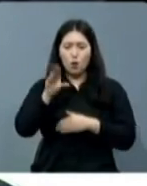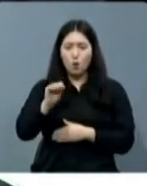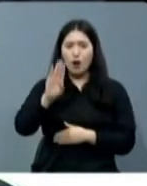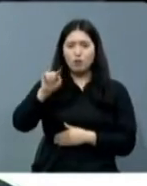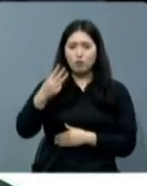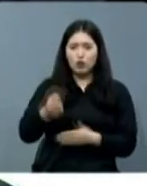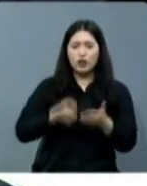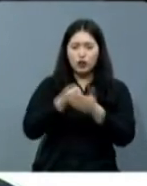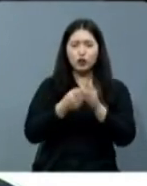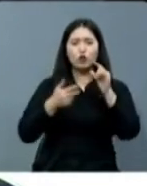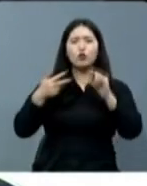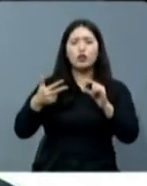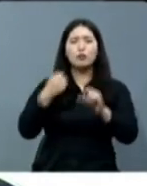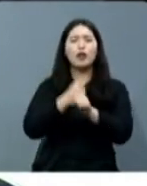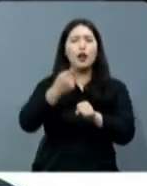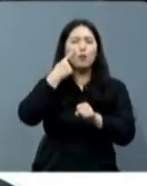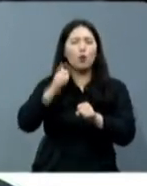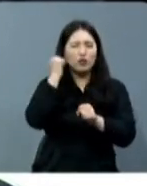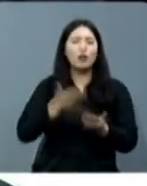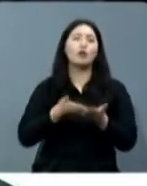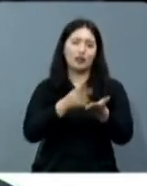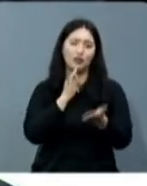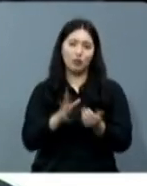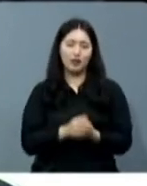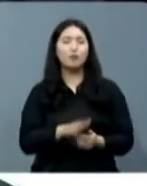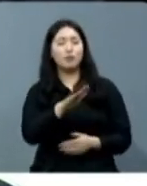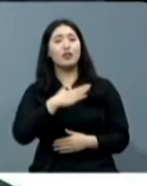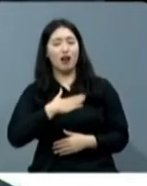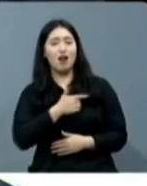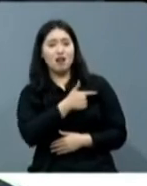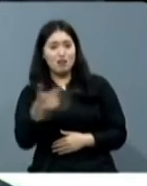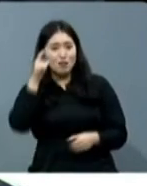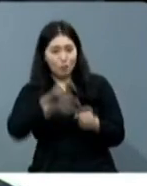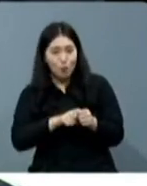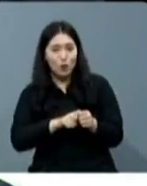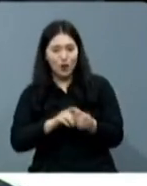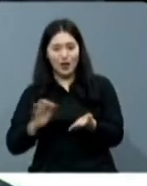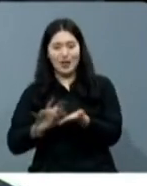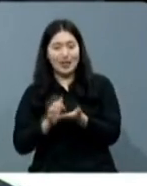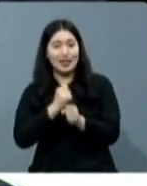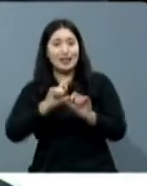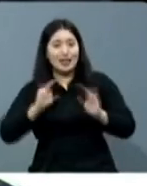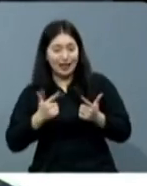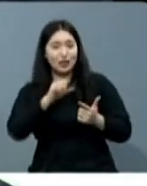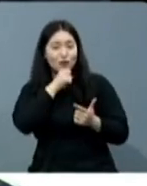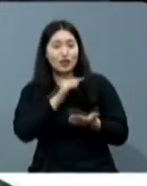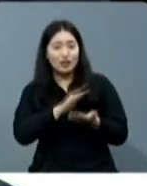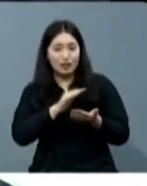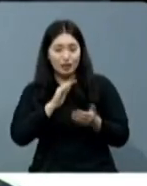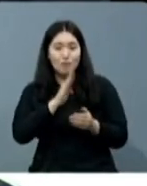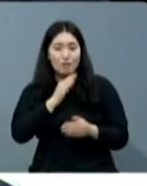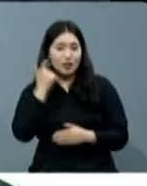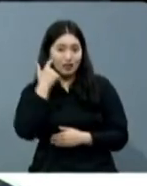G7 시대로 한번 가보자. 예, 좋습니다. 좋습니다. 아무튼 예. 원대한 목표의 제시다. 그렇습니다. 계산은 안 해본 수치다. 아, 계산은 그런